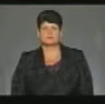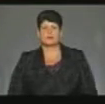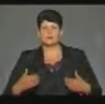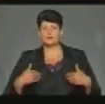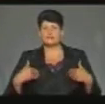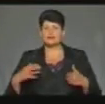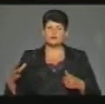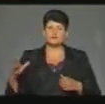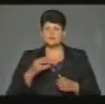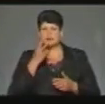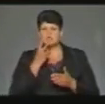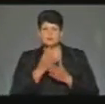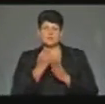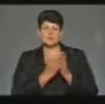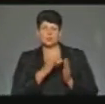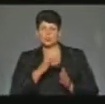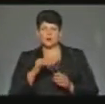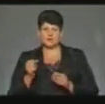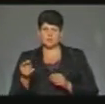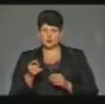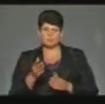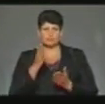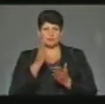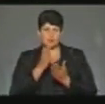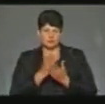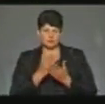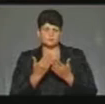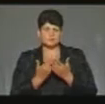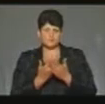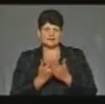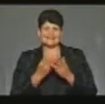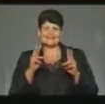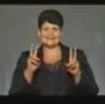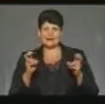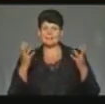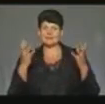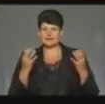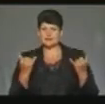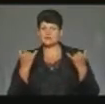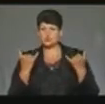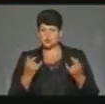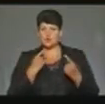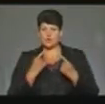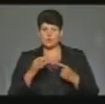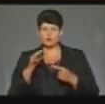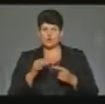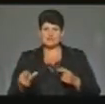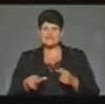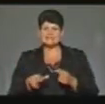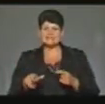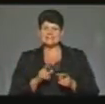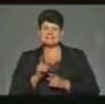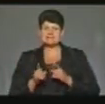Мої вітання усім глядачам телеканалу ЮА Тернопіль у прямому ефірі «Тема дня». І сьогодні ми говоримо про зміни у дорожній